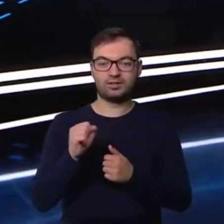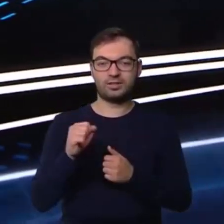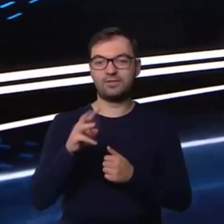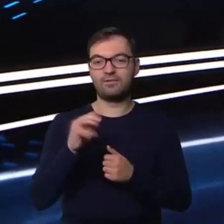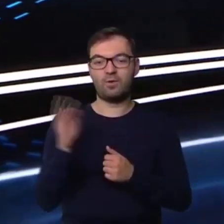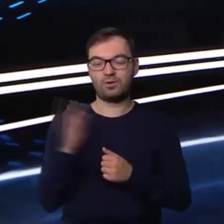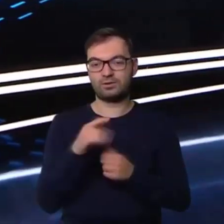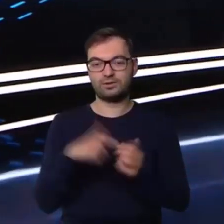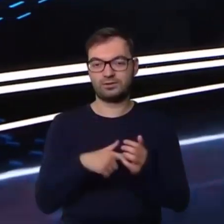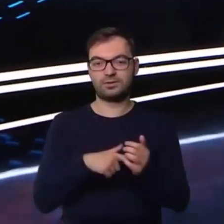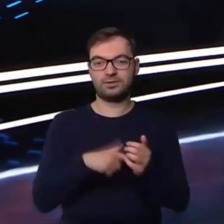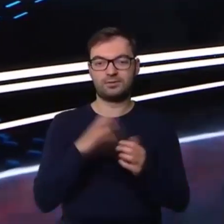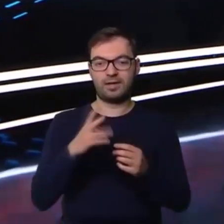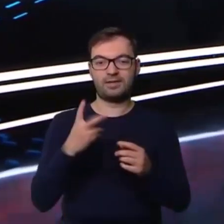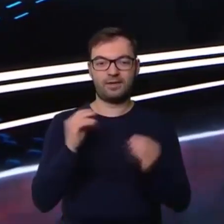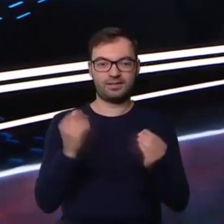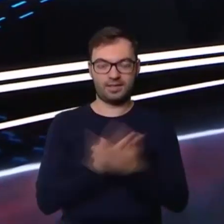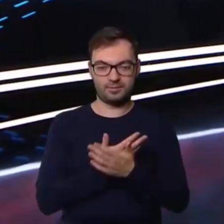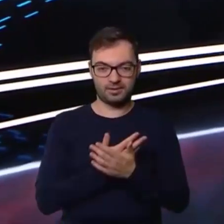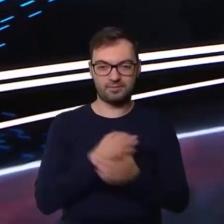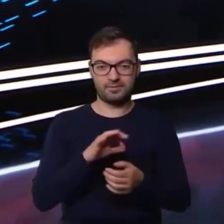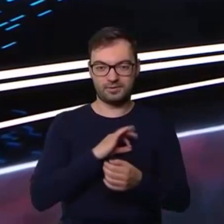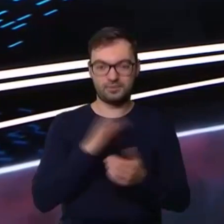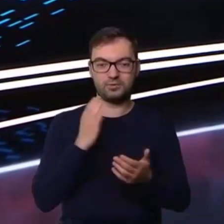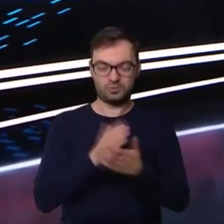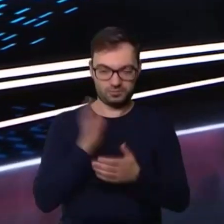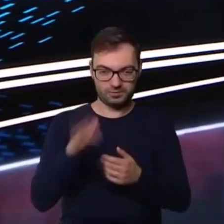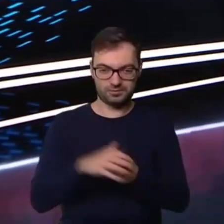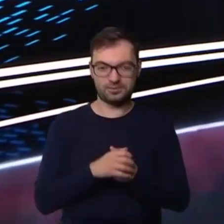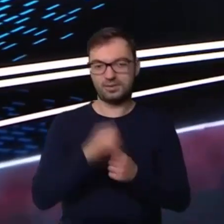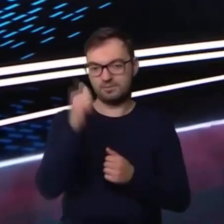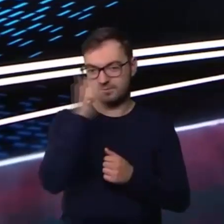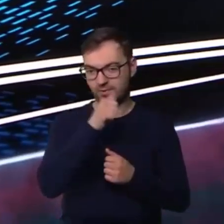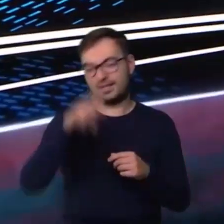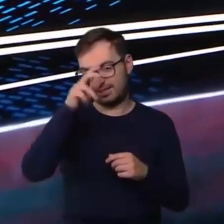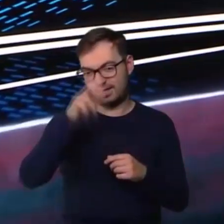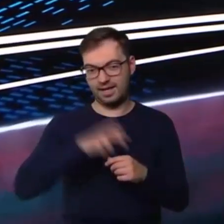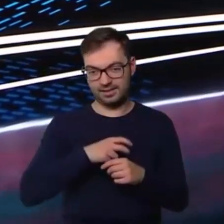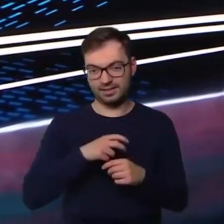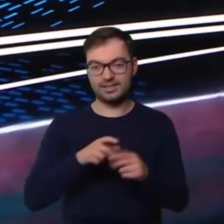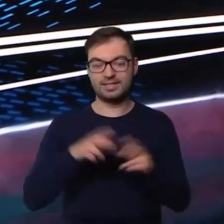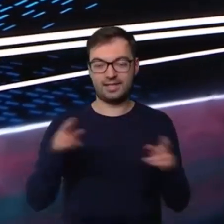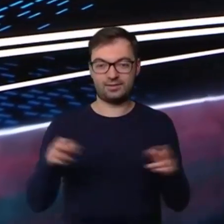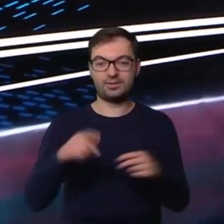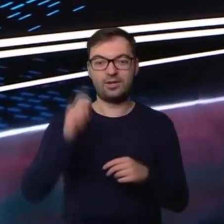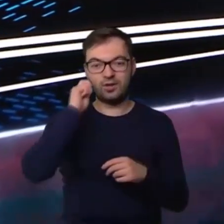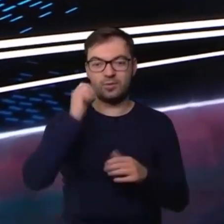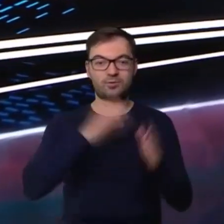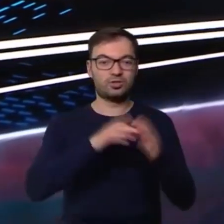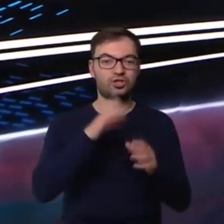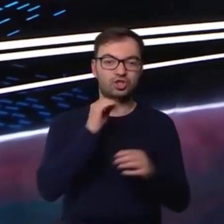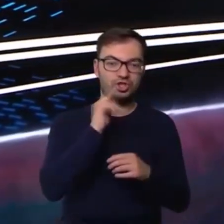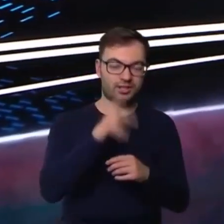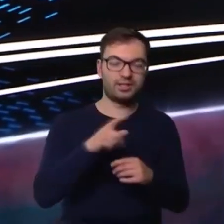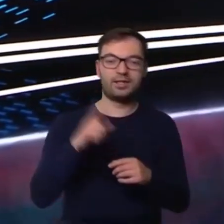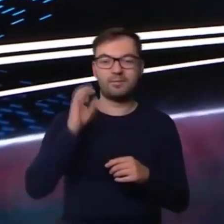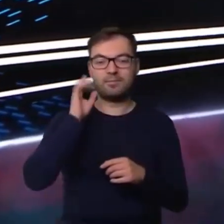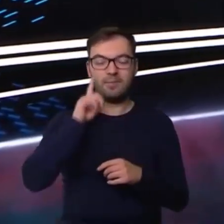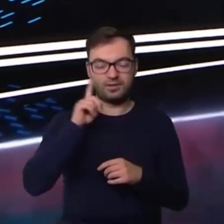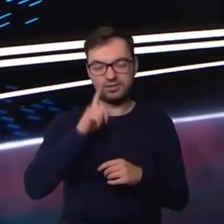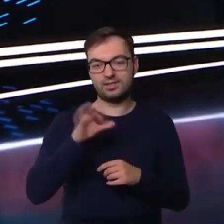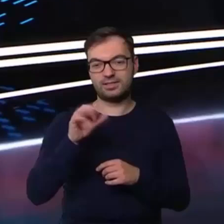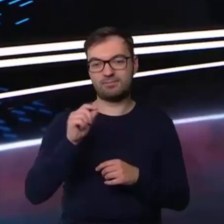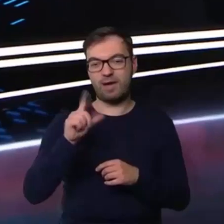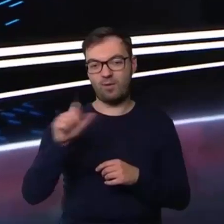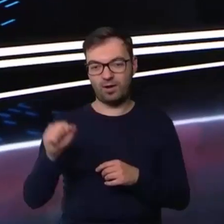która w swojej kolekcji miała dwa srebrne medale Ligi Mistrzów i brąz. I w końcu panie przygotowują się w Szczyrku, panowie w Spale. Jutro będzie